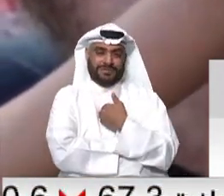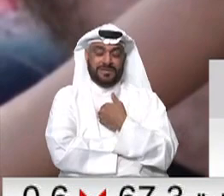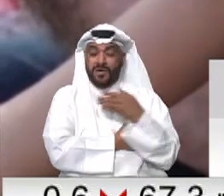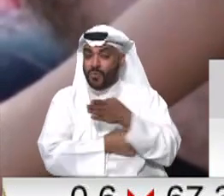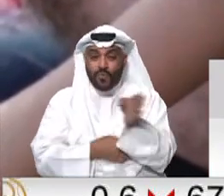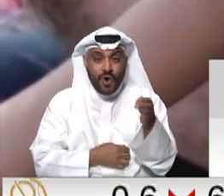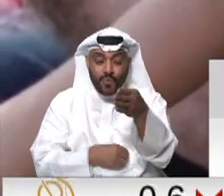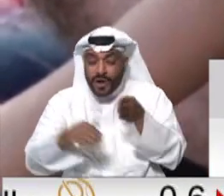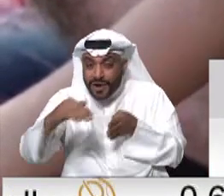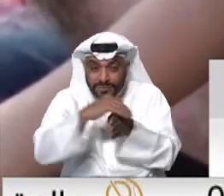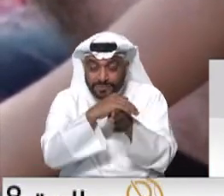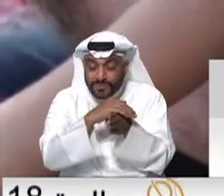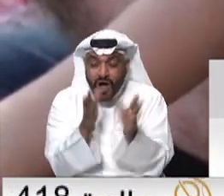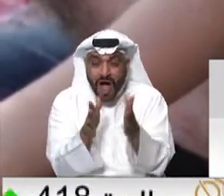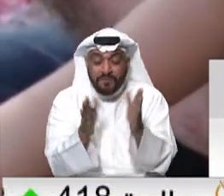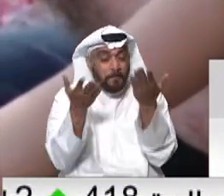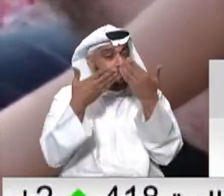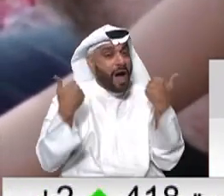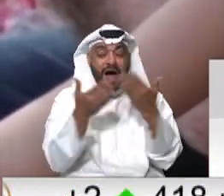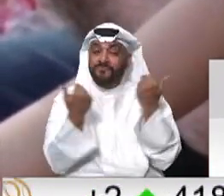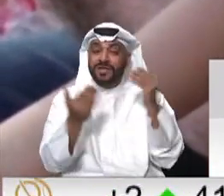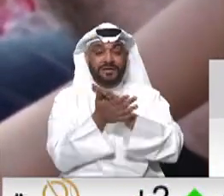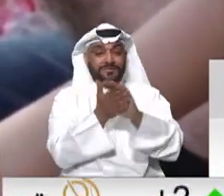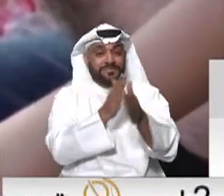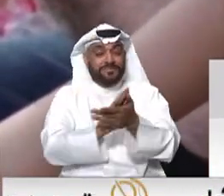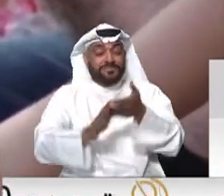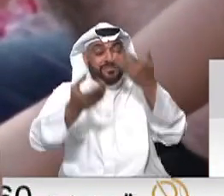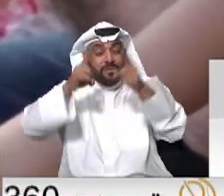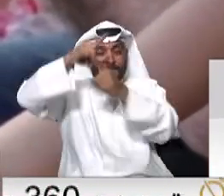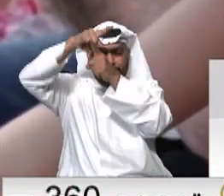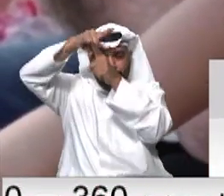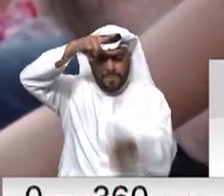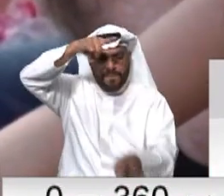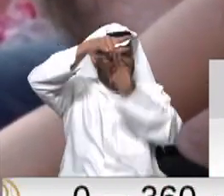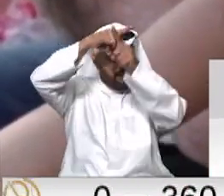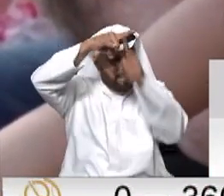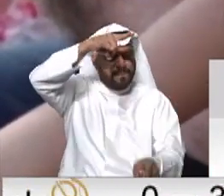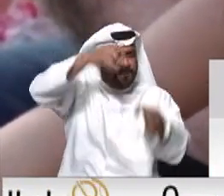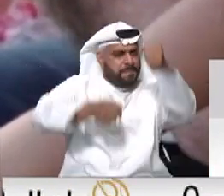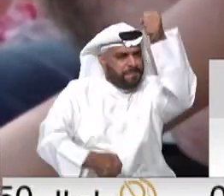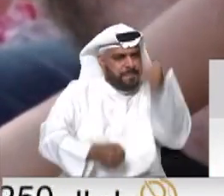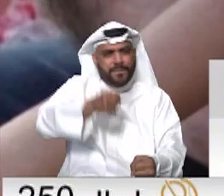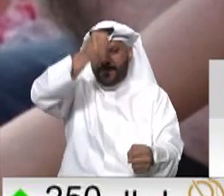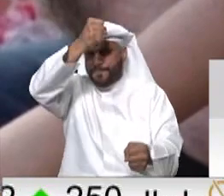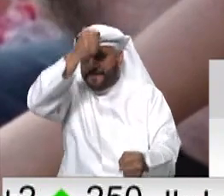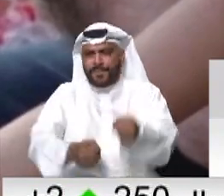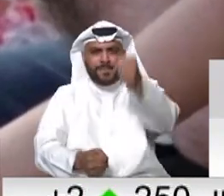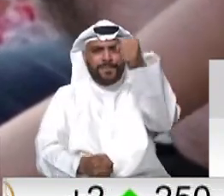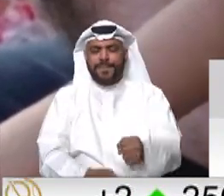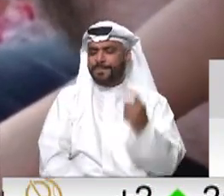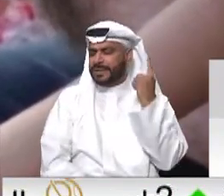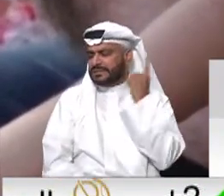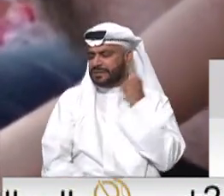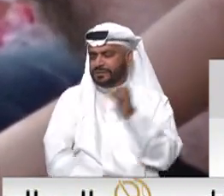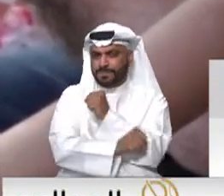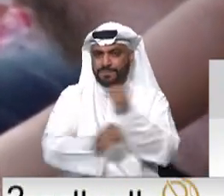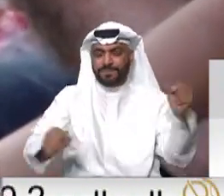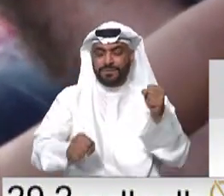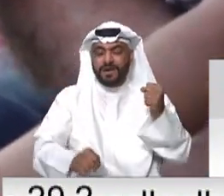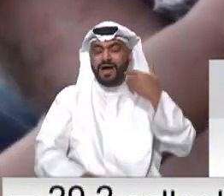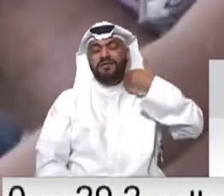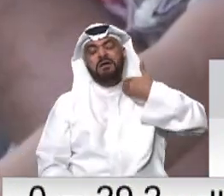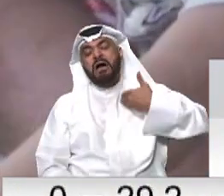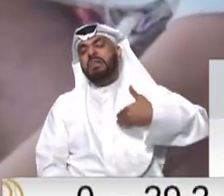نتخبى منه من القصف ولا من ايش ف طول حياتنا